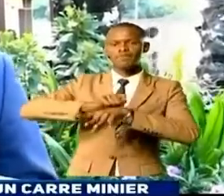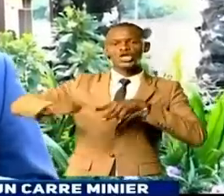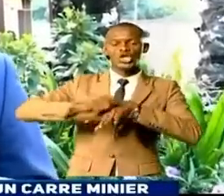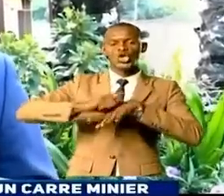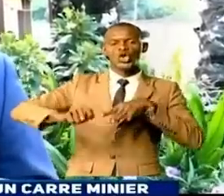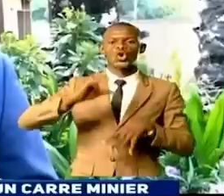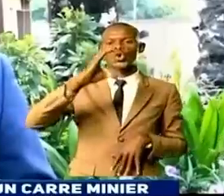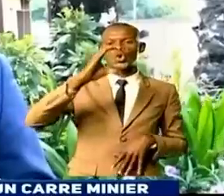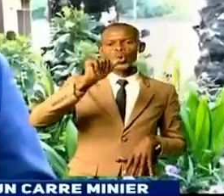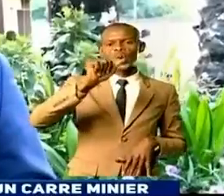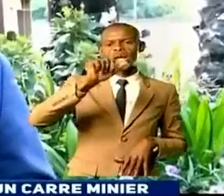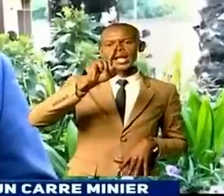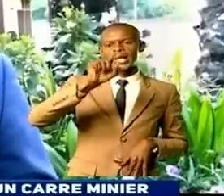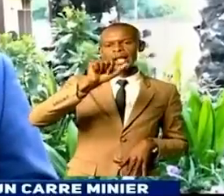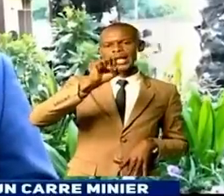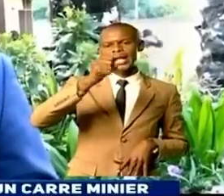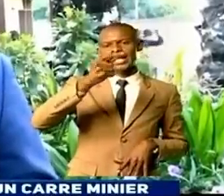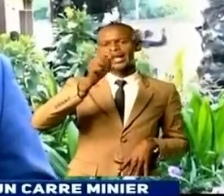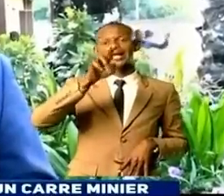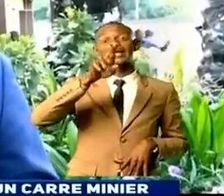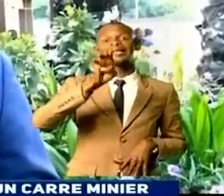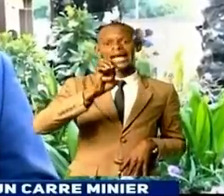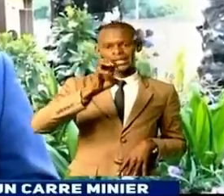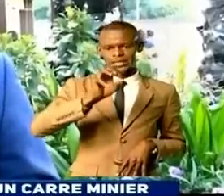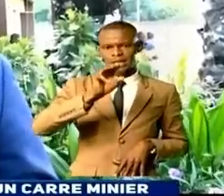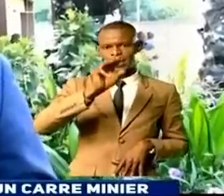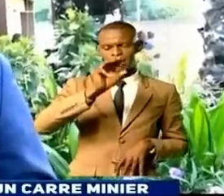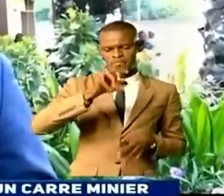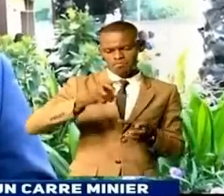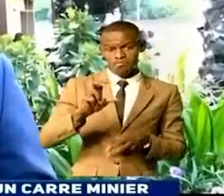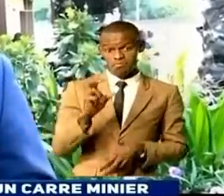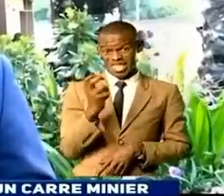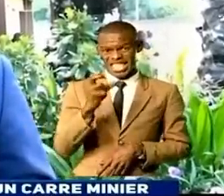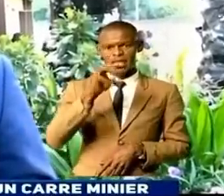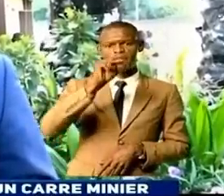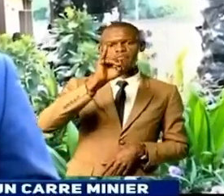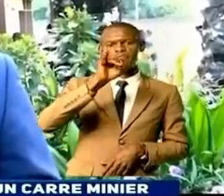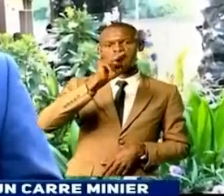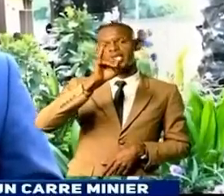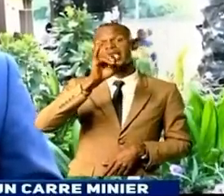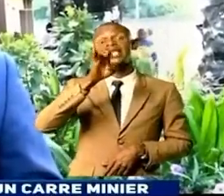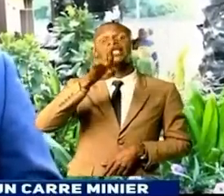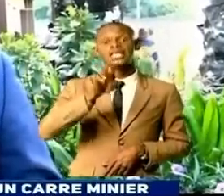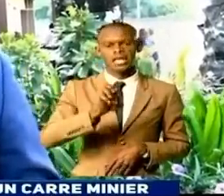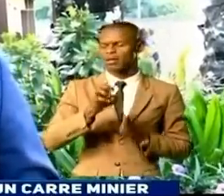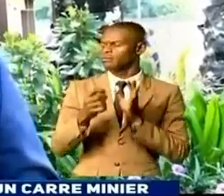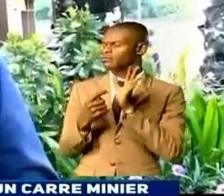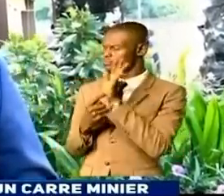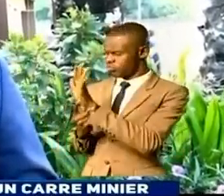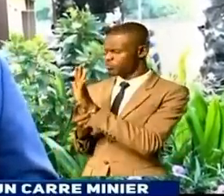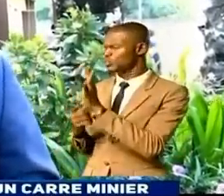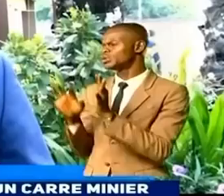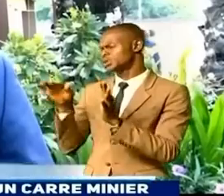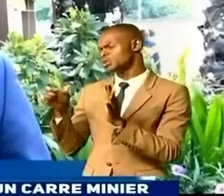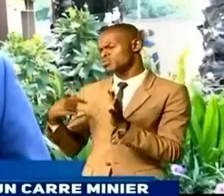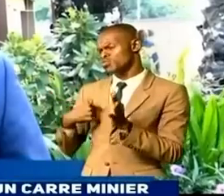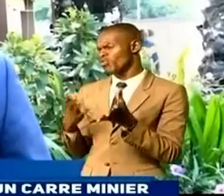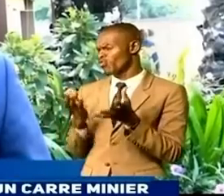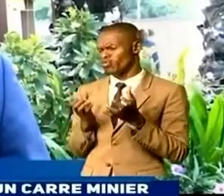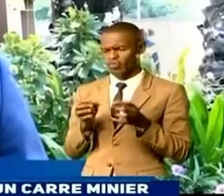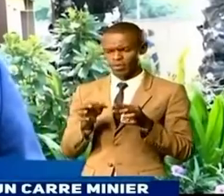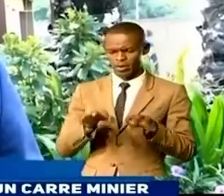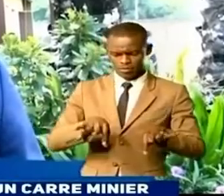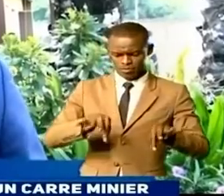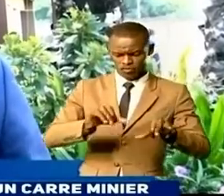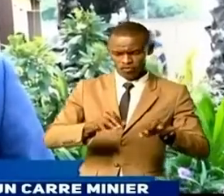vérifier la disponibilité de l'espace sollicité. Si elle est disponible et si vous êtes éligible au droit minier et